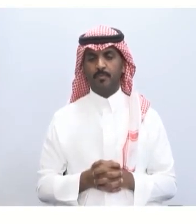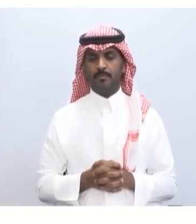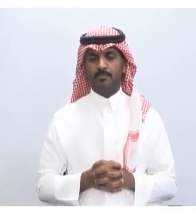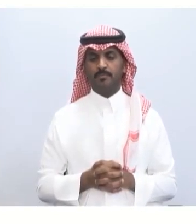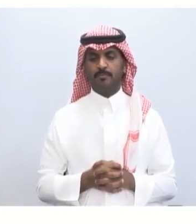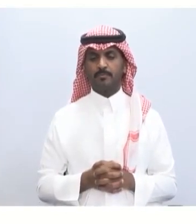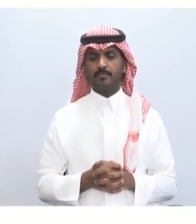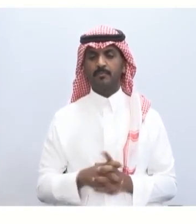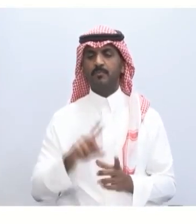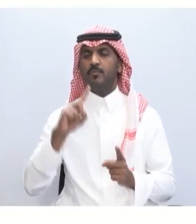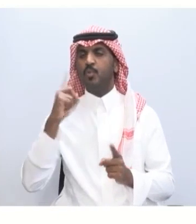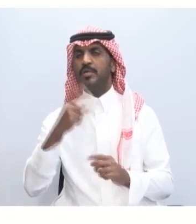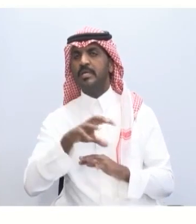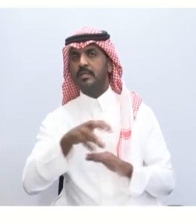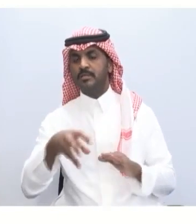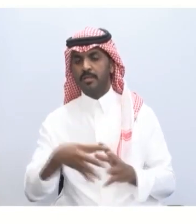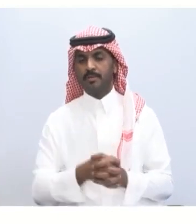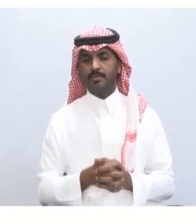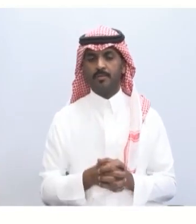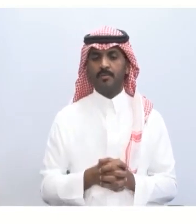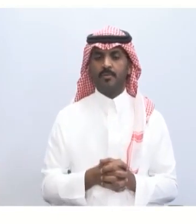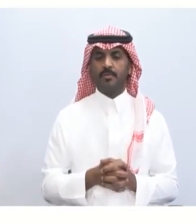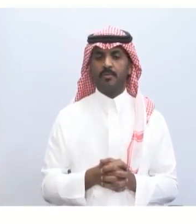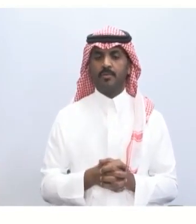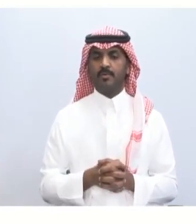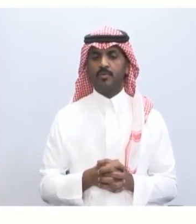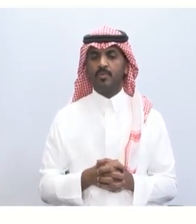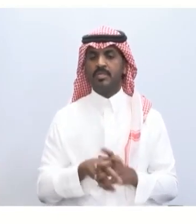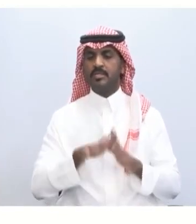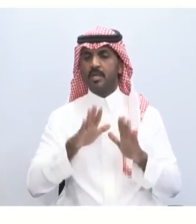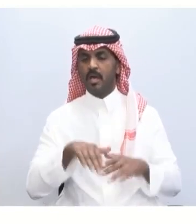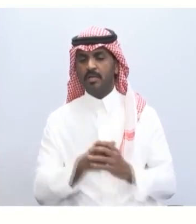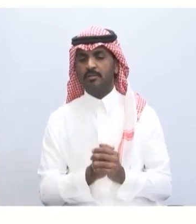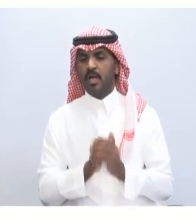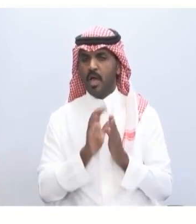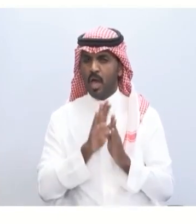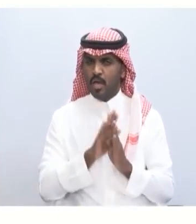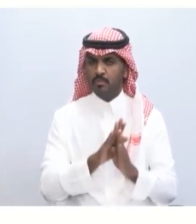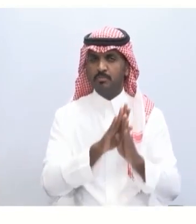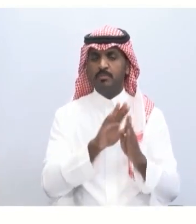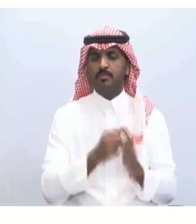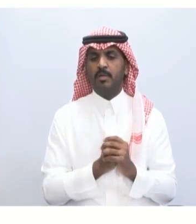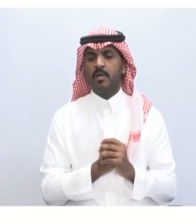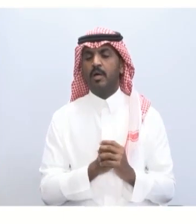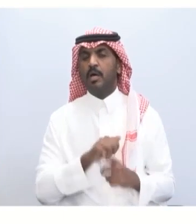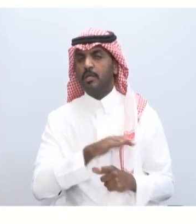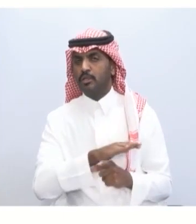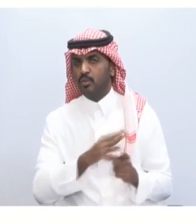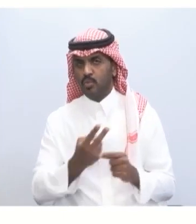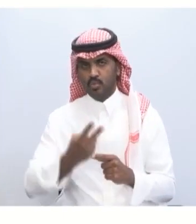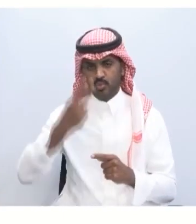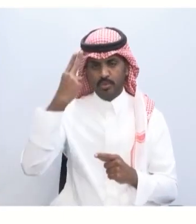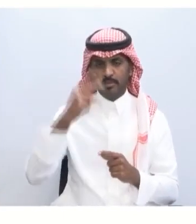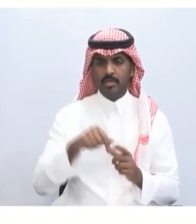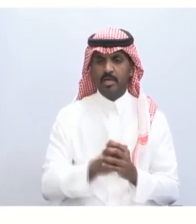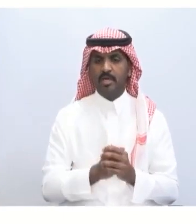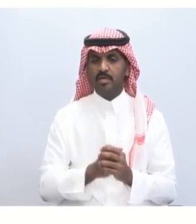السعوديه وتوحيد اجزائها وارساء دعائم الدوله السعوديه